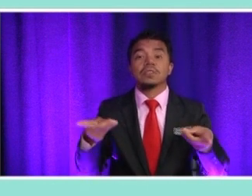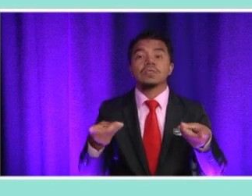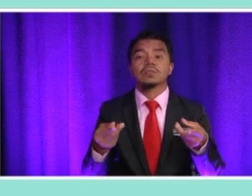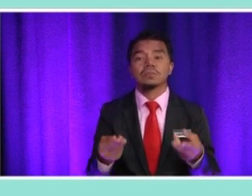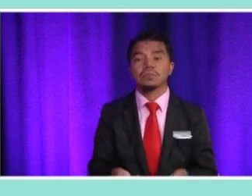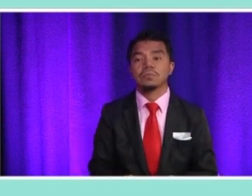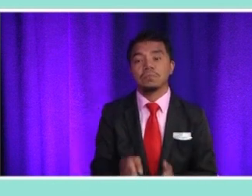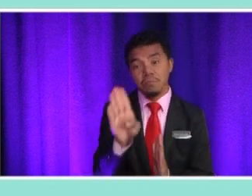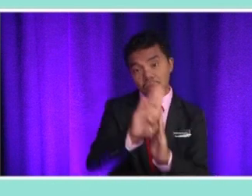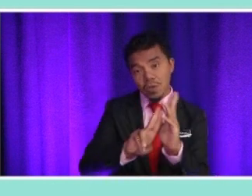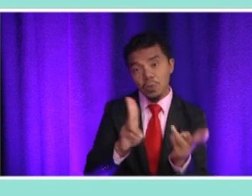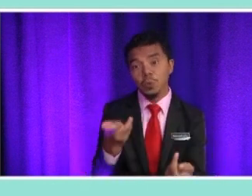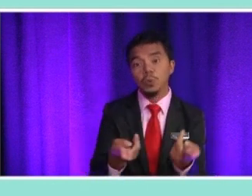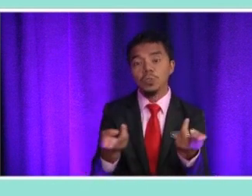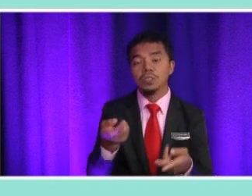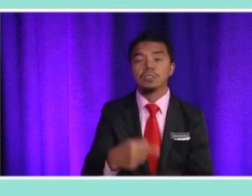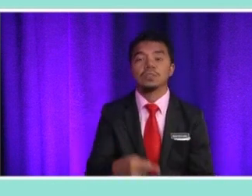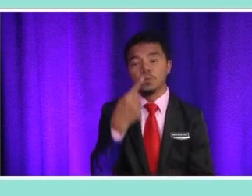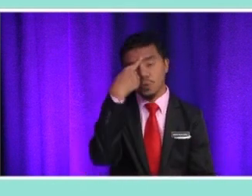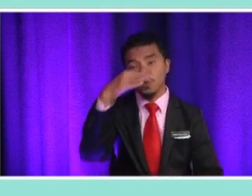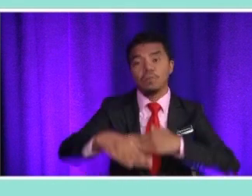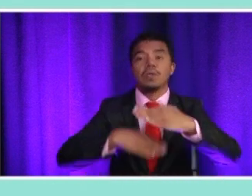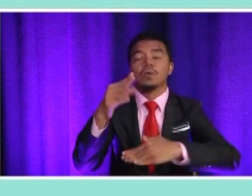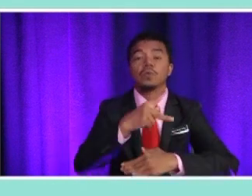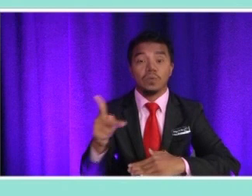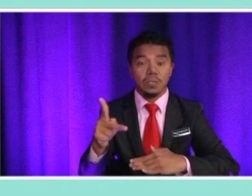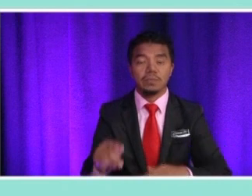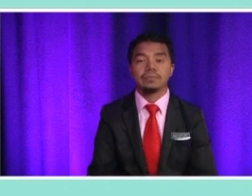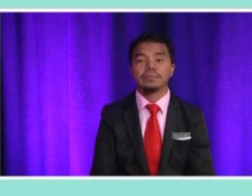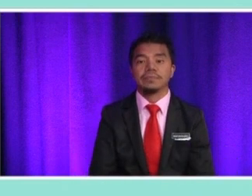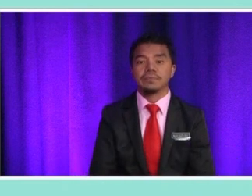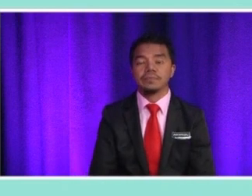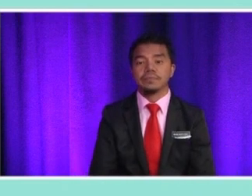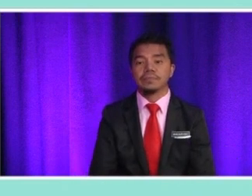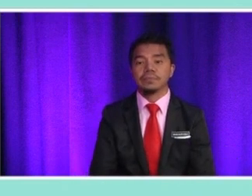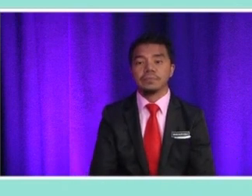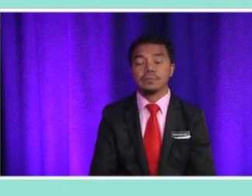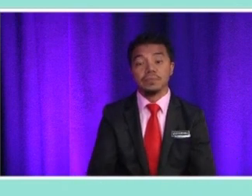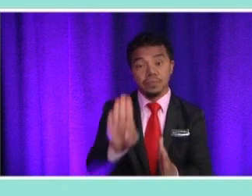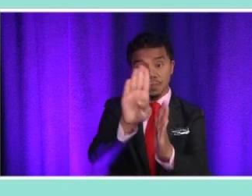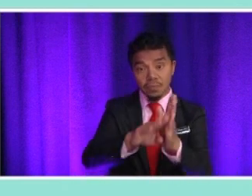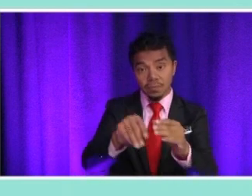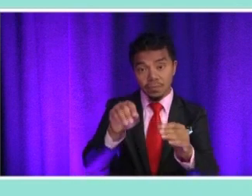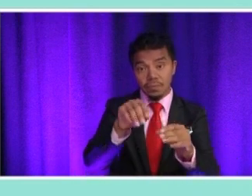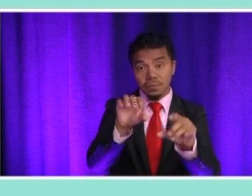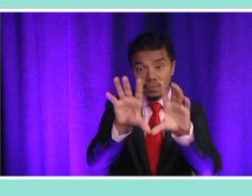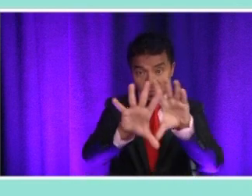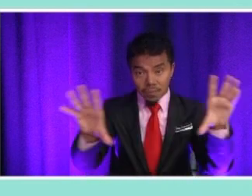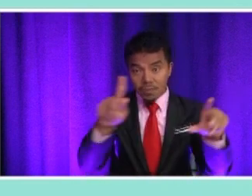negara. So, soalannya, berdasarkan petikan wawancara, terangkan